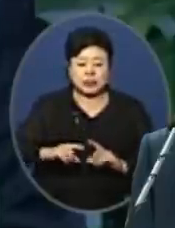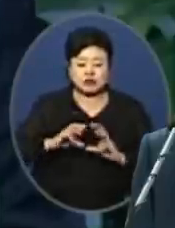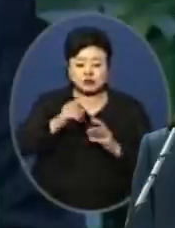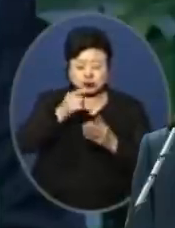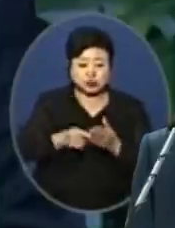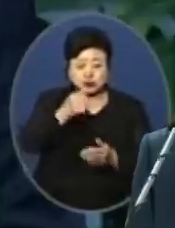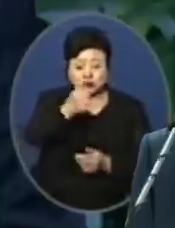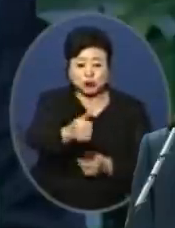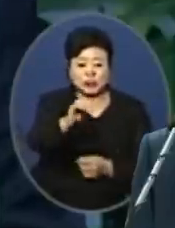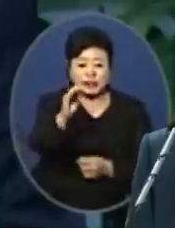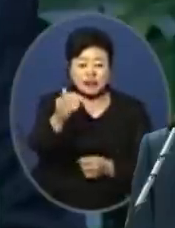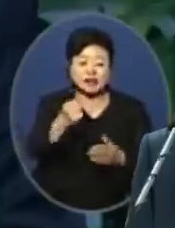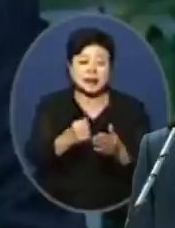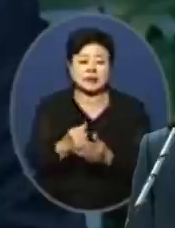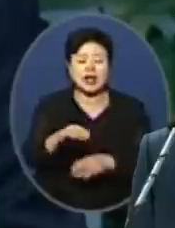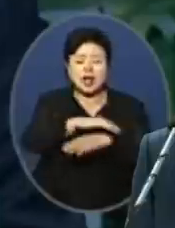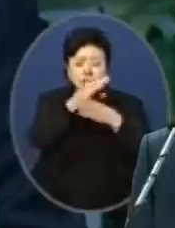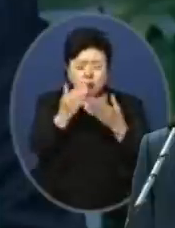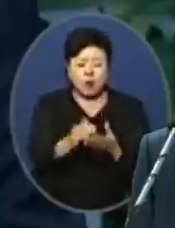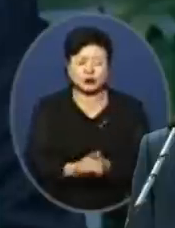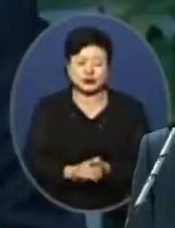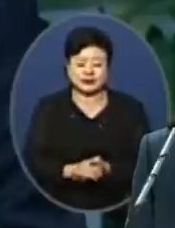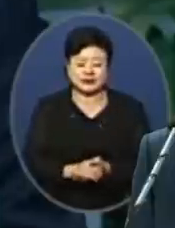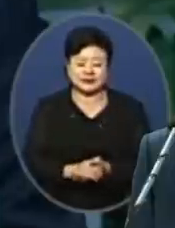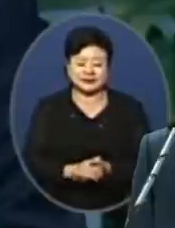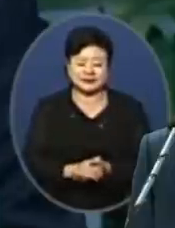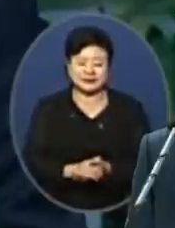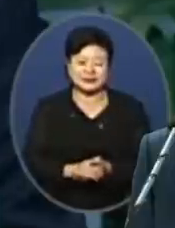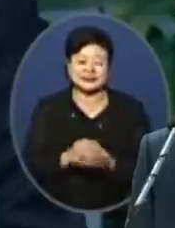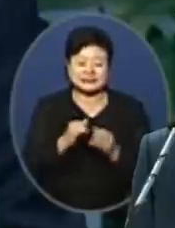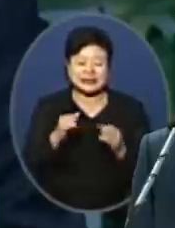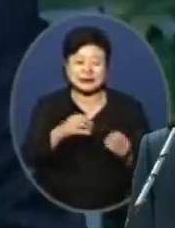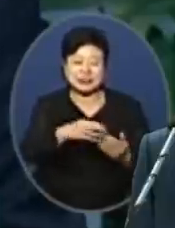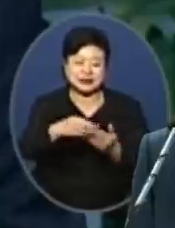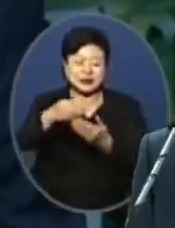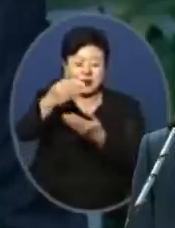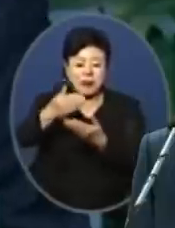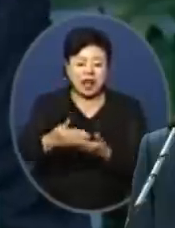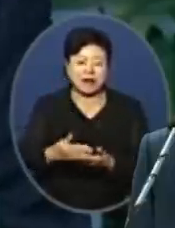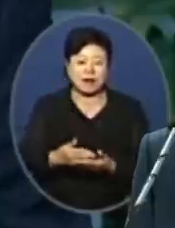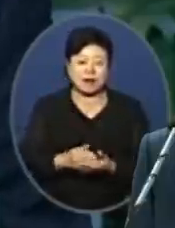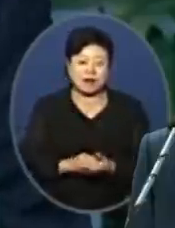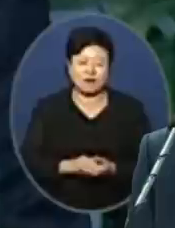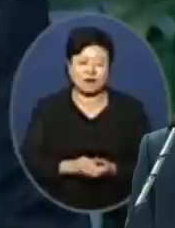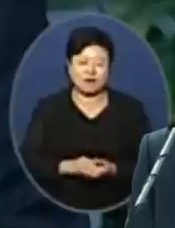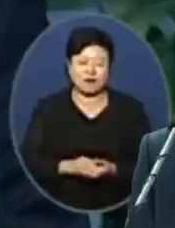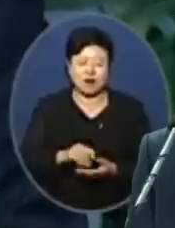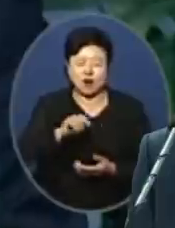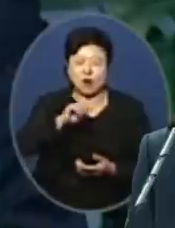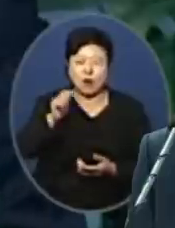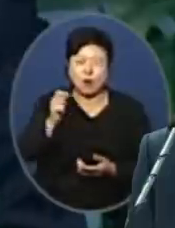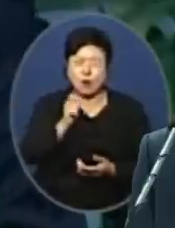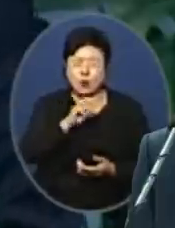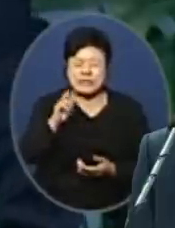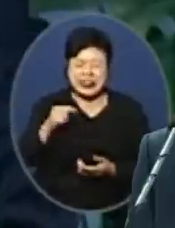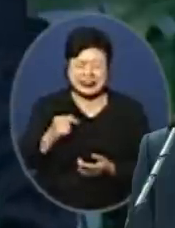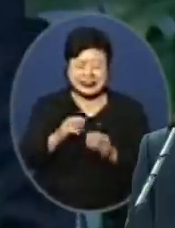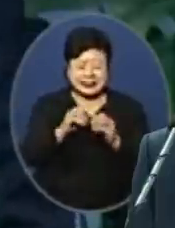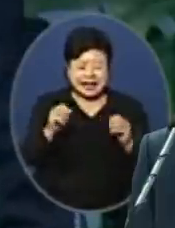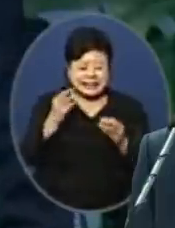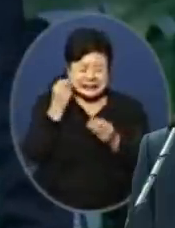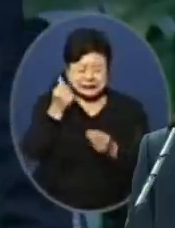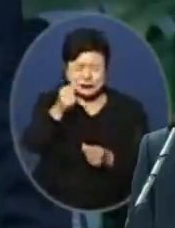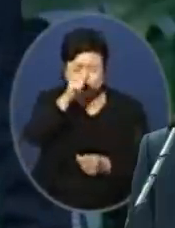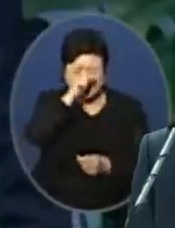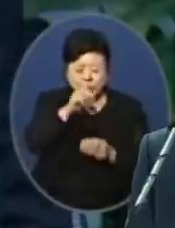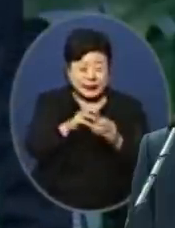알자 모두 다 그 아들 인도를 따라서 애굽의 고센 땅이라는 제일 기름지고 좋은